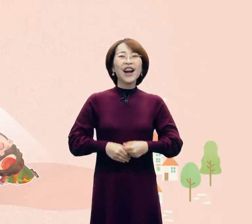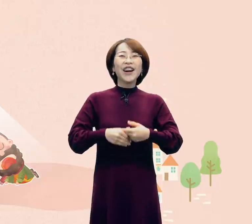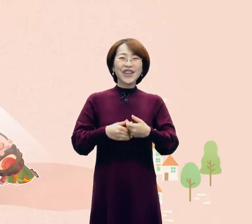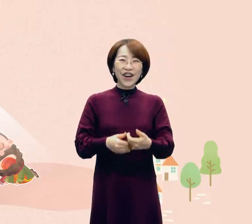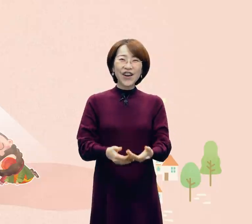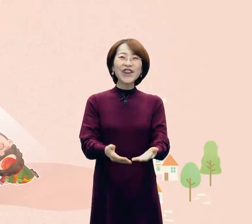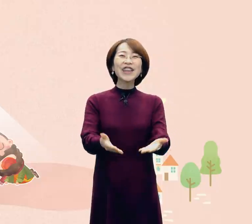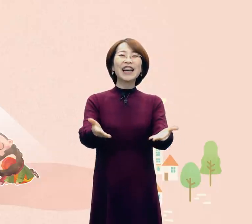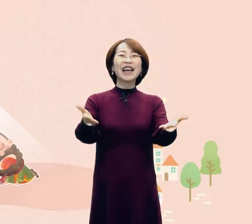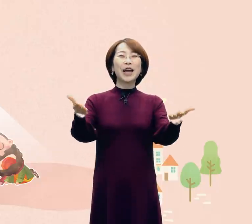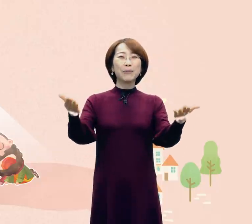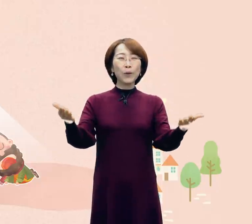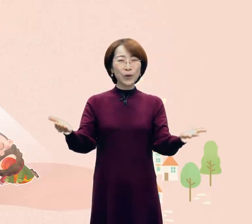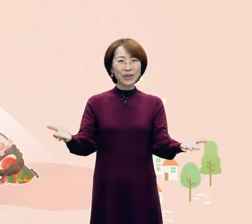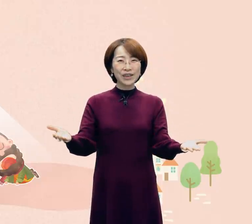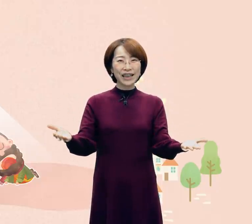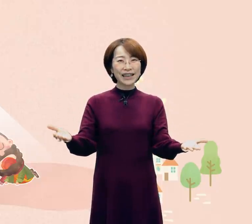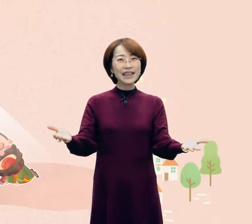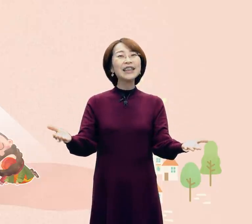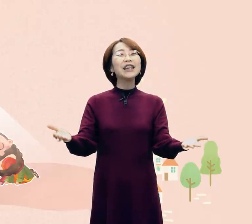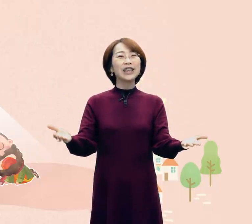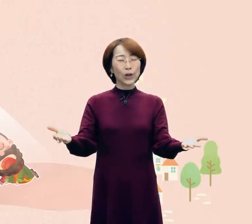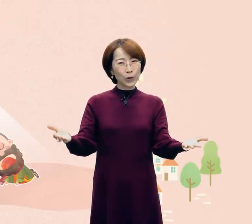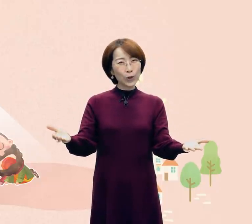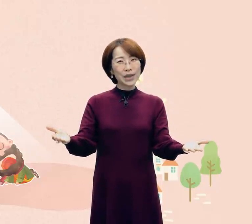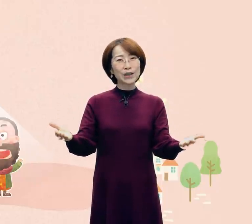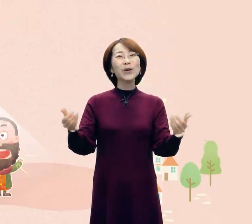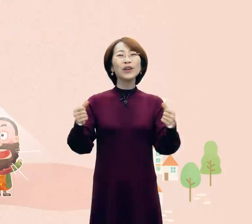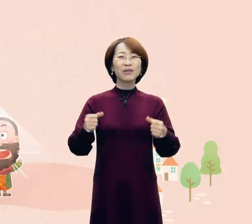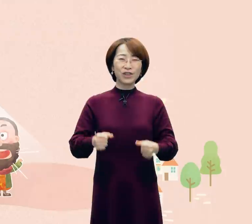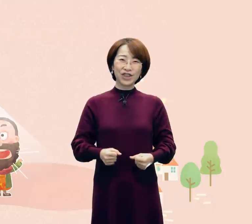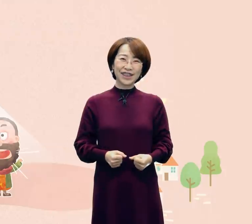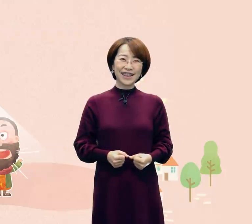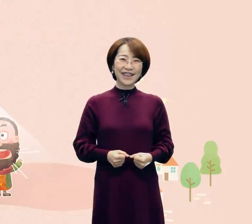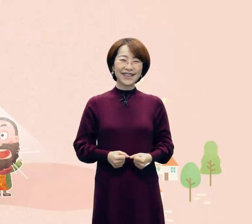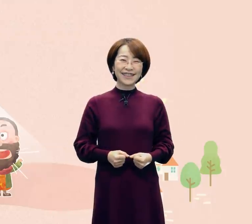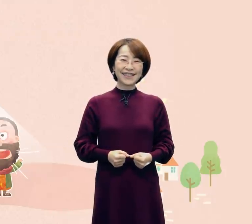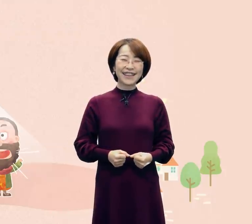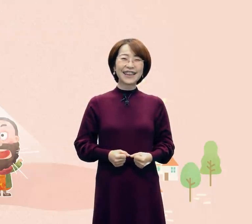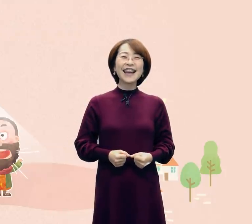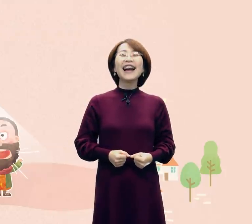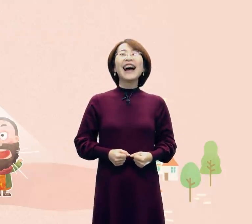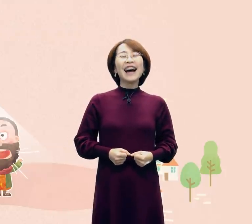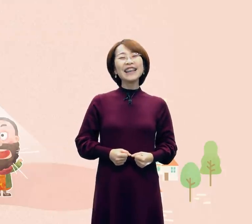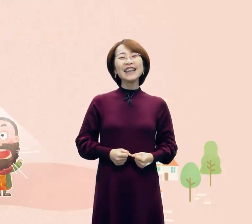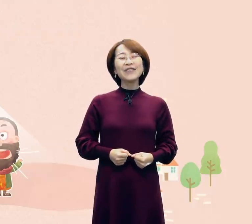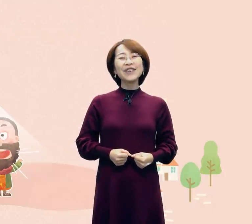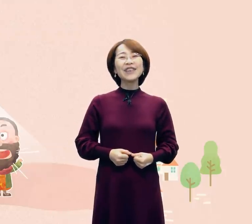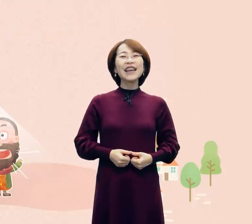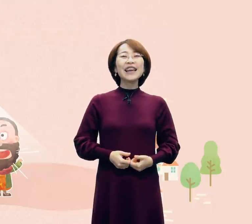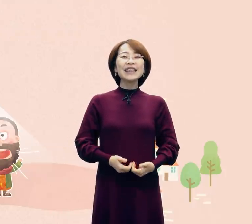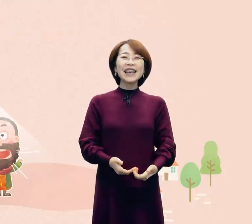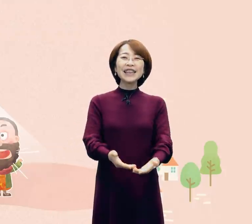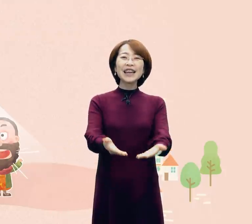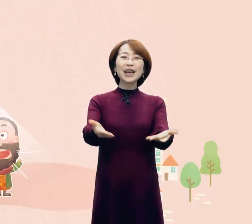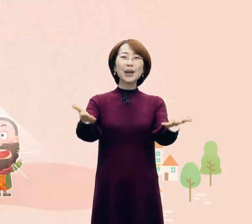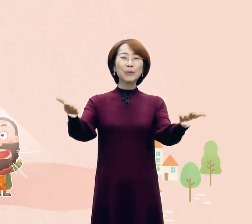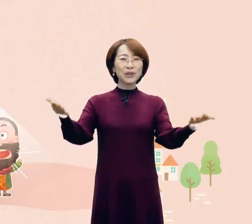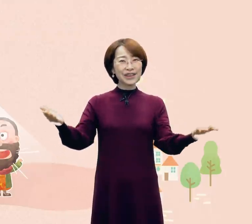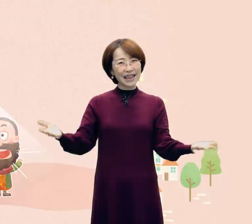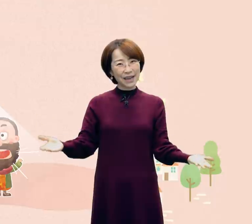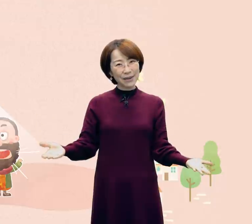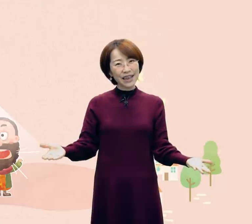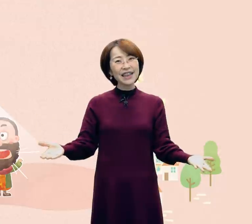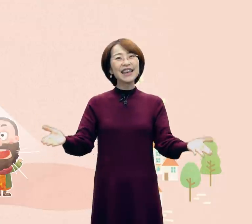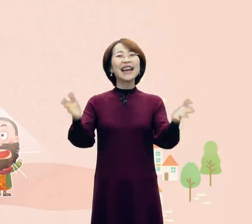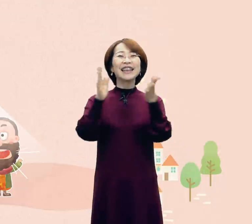바울을 여러 나라에 복음을 전하는 전도자로 부르셨어요. 하나님은 세상의